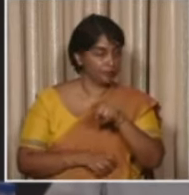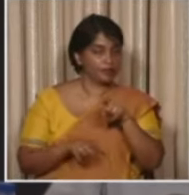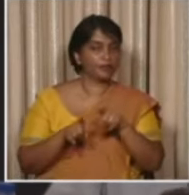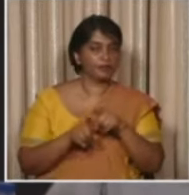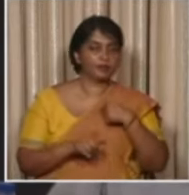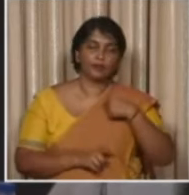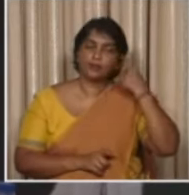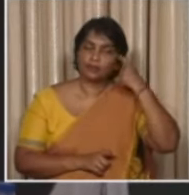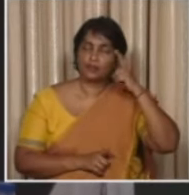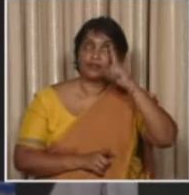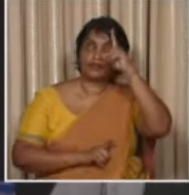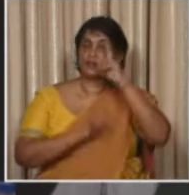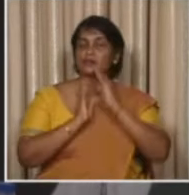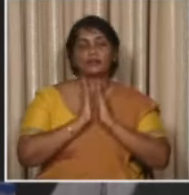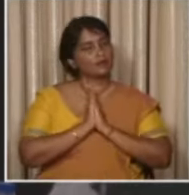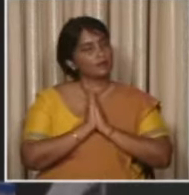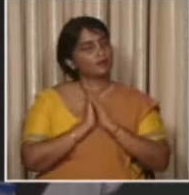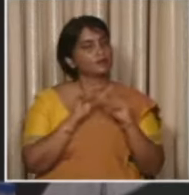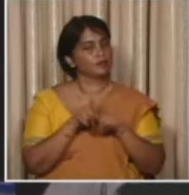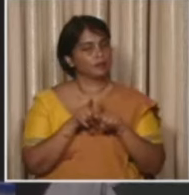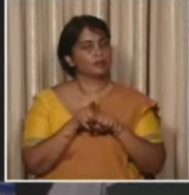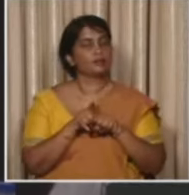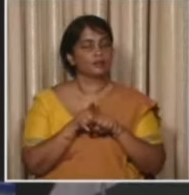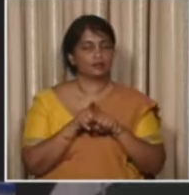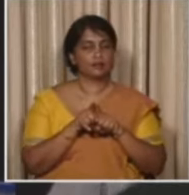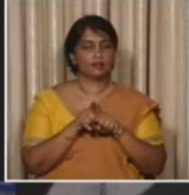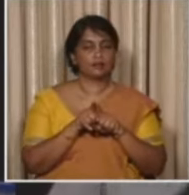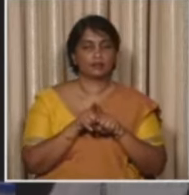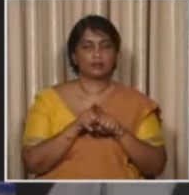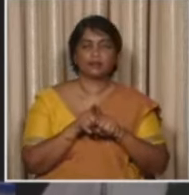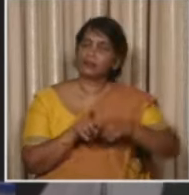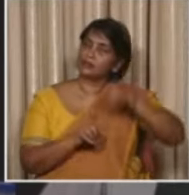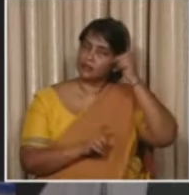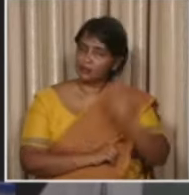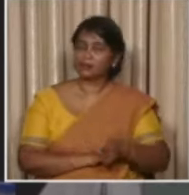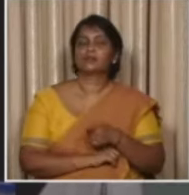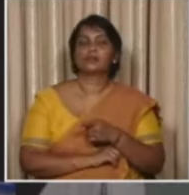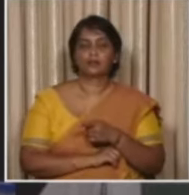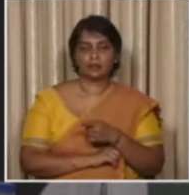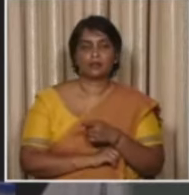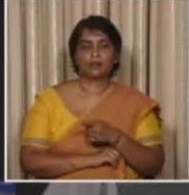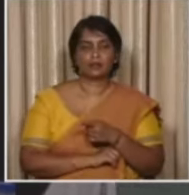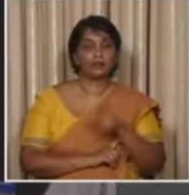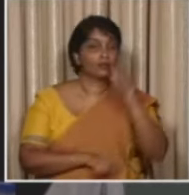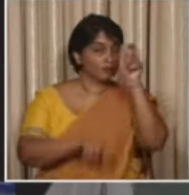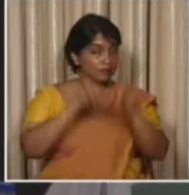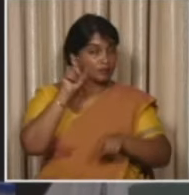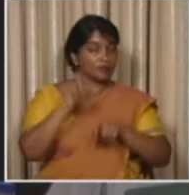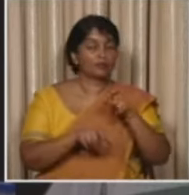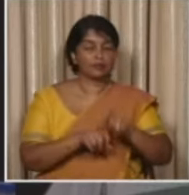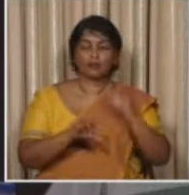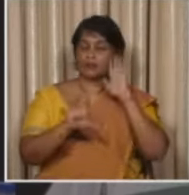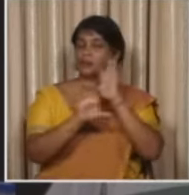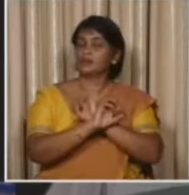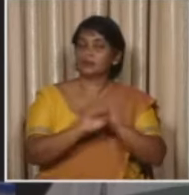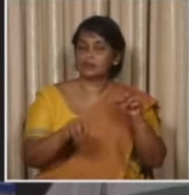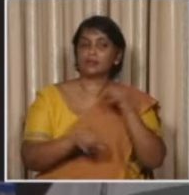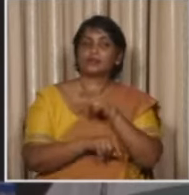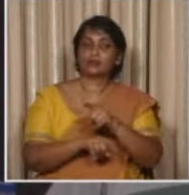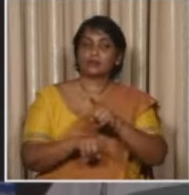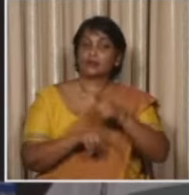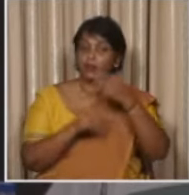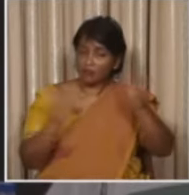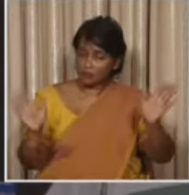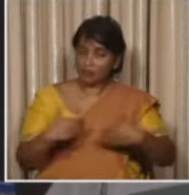විශ්වාස කරන දෙවියන් වහන්සේගේ බලෙන් අනිවාර්යයෙන්ම මේ පුද්ගලයන්ව හෙළිදරව් වෙනවා. ඒ වෙන